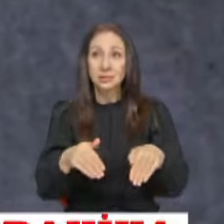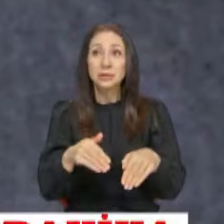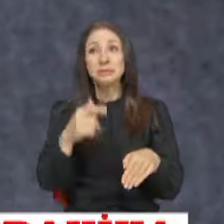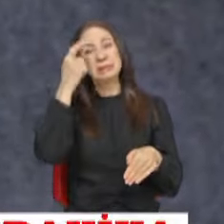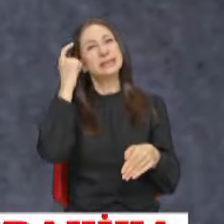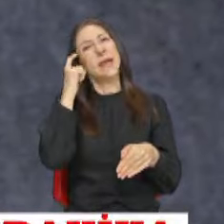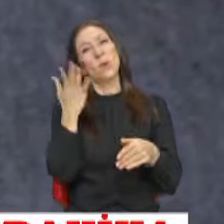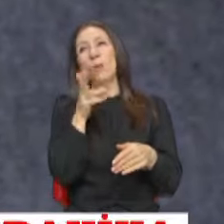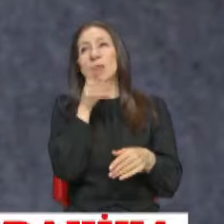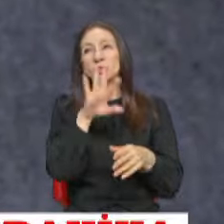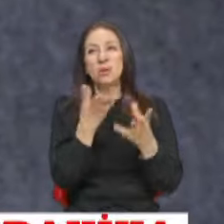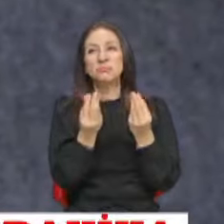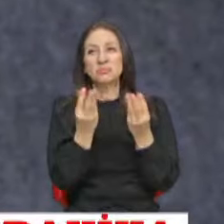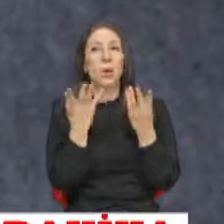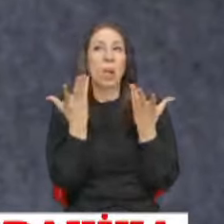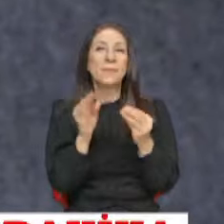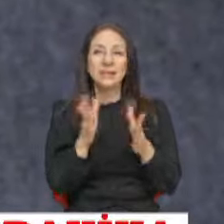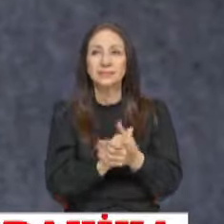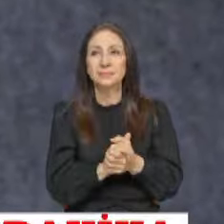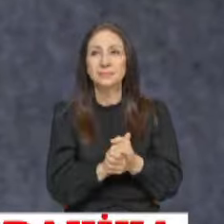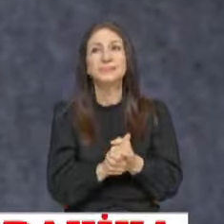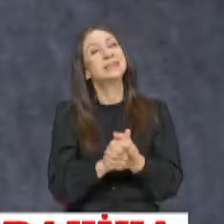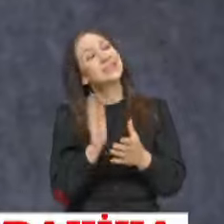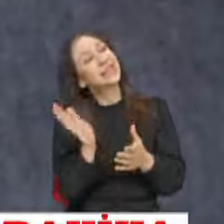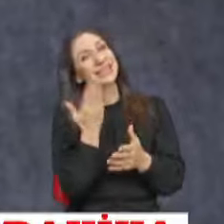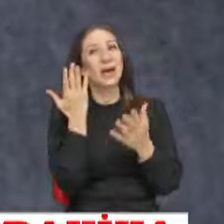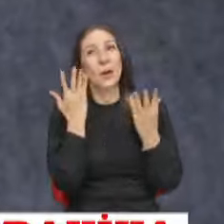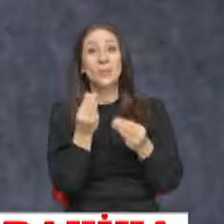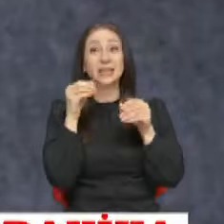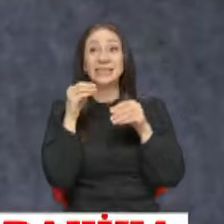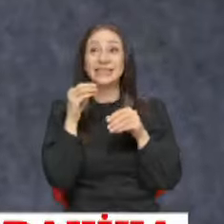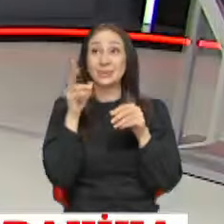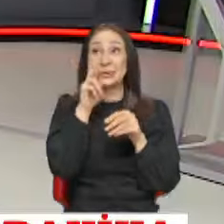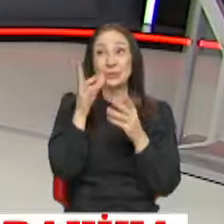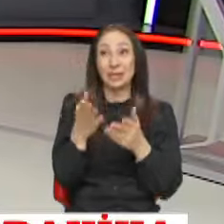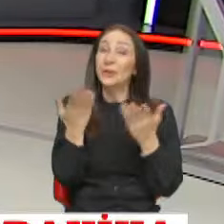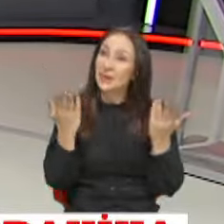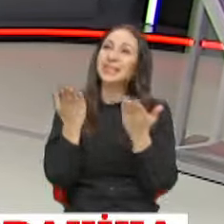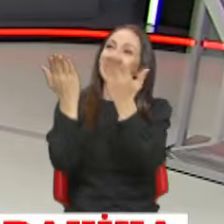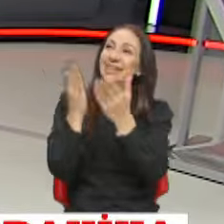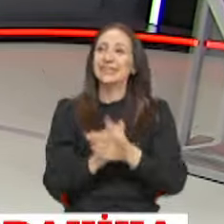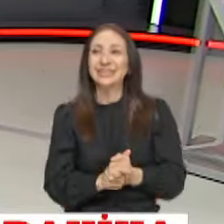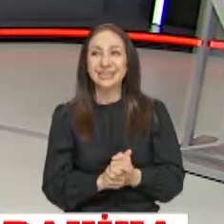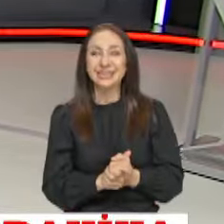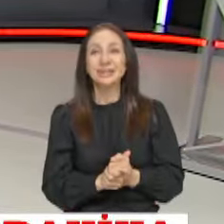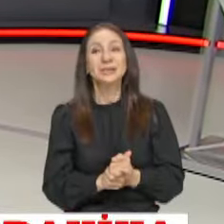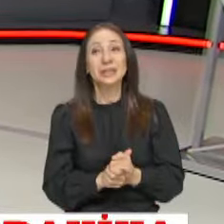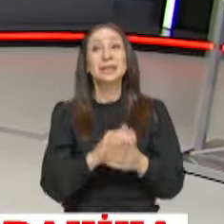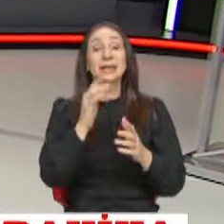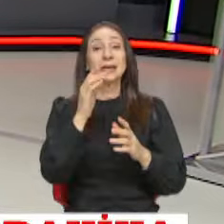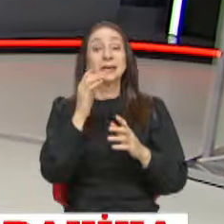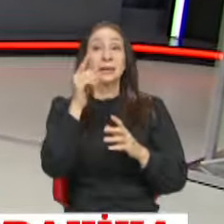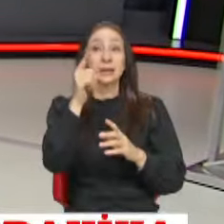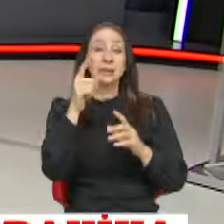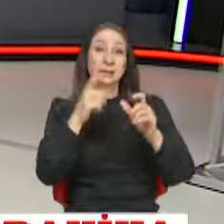muhtemelen öğleden sonra daha kalabalıktı Neyse Önemli olan sonuçlar Evet peki sizdeyiz Eee şimdi